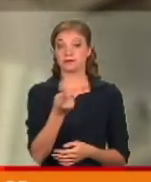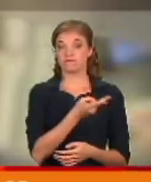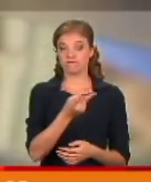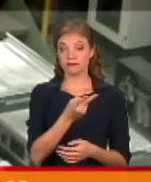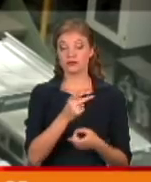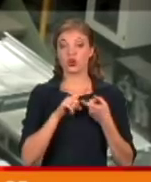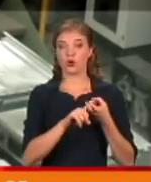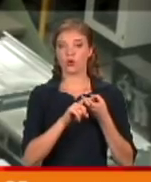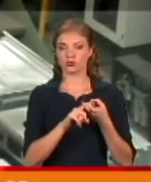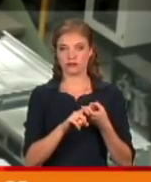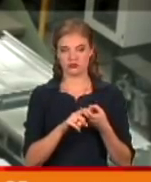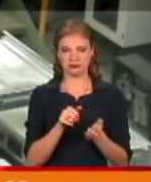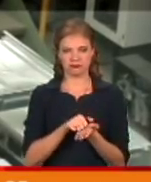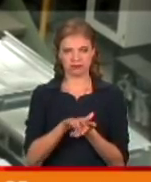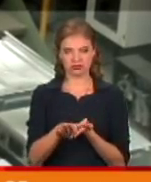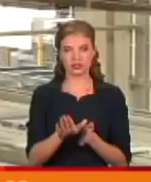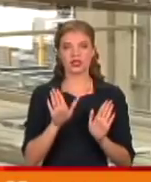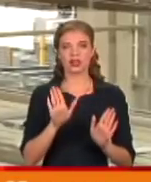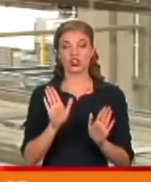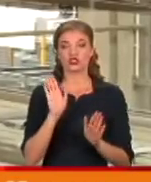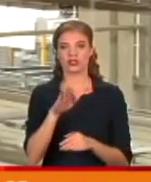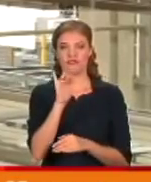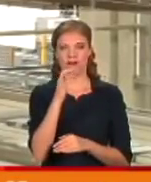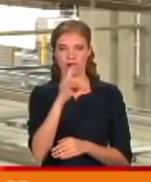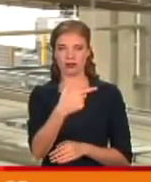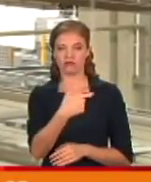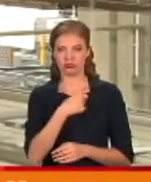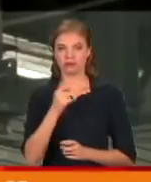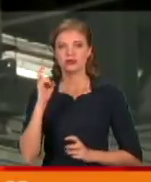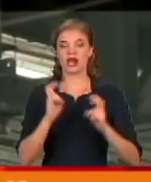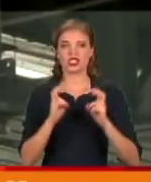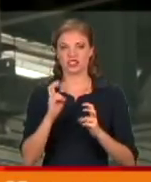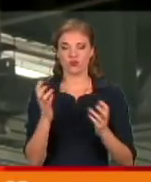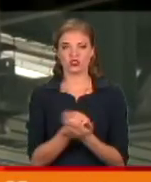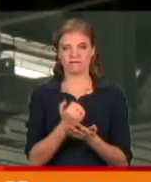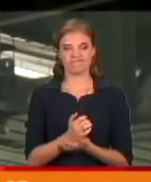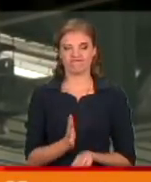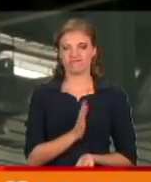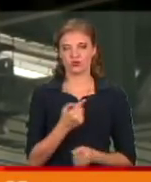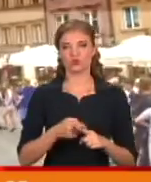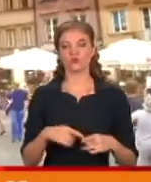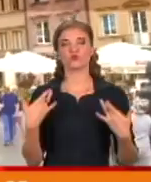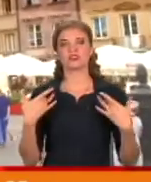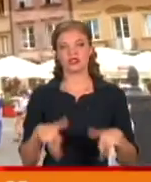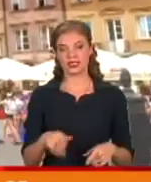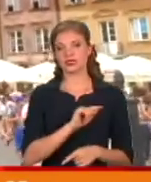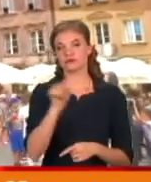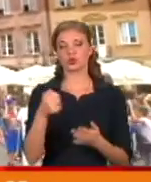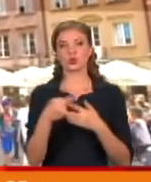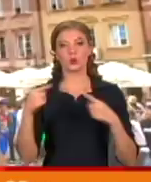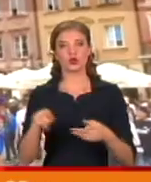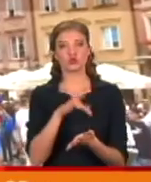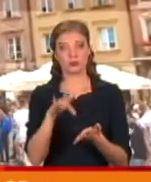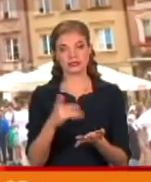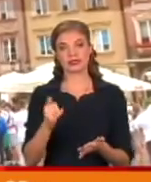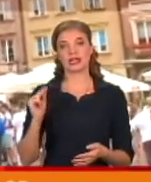Сашко контактувати рішуче відмовились. Лише у Вайбері повідомили, на заводі не заробиш. Тому звільнилися, приїхали до іншого міста